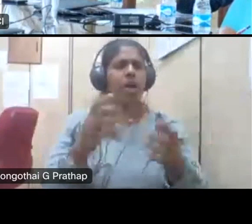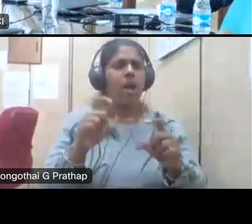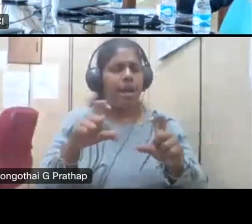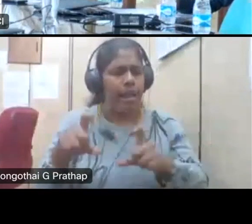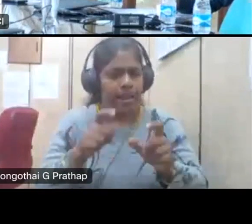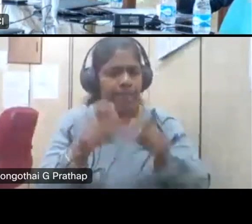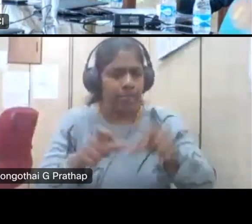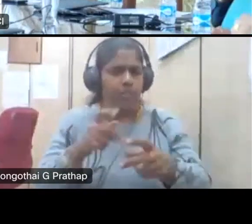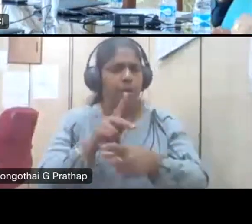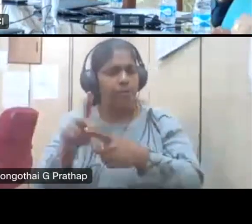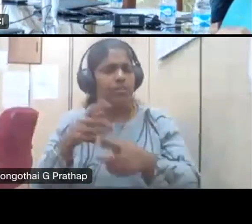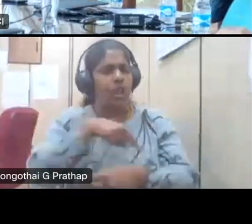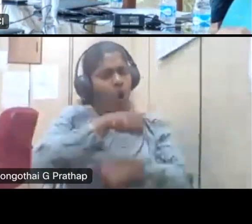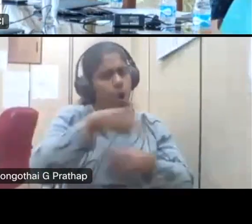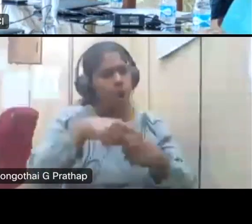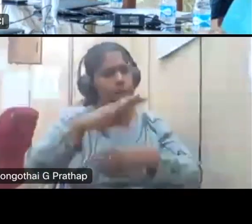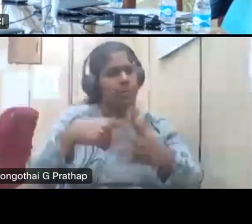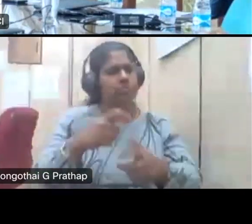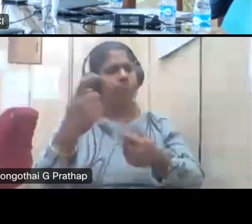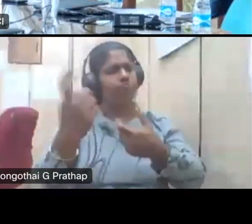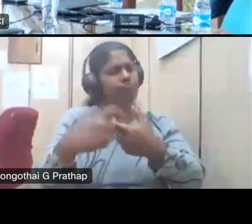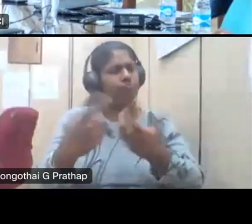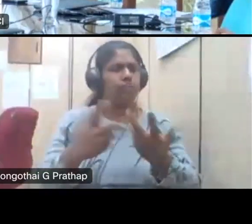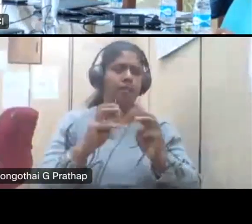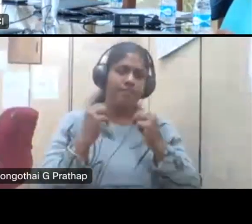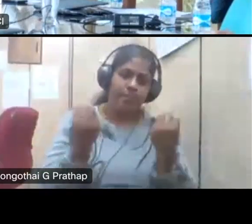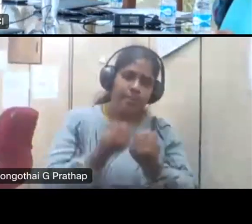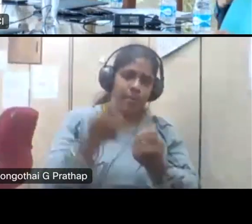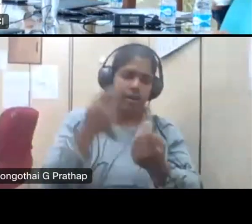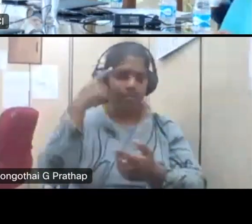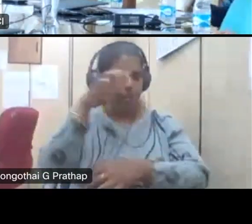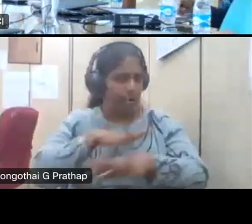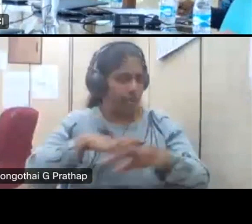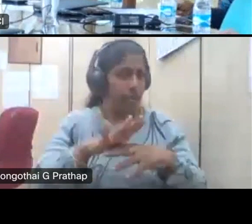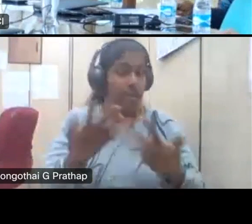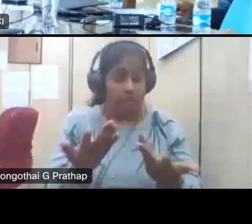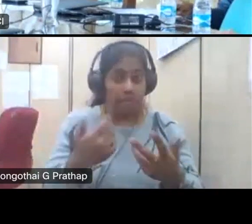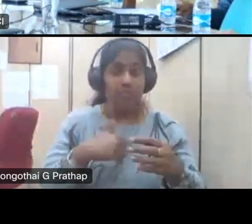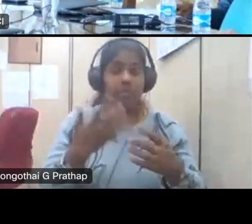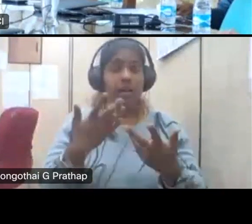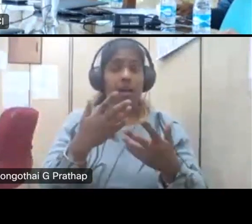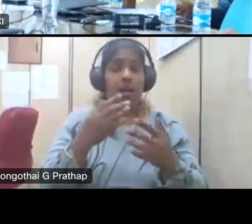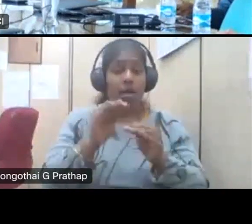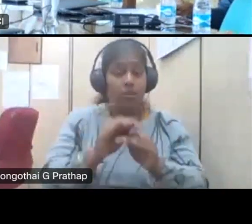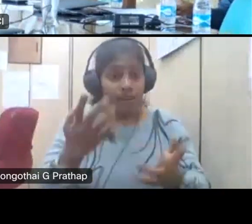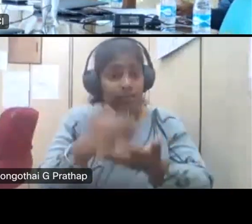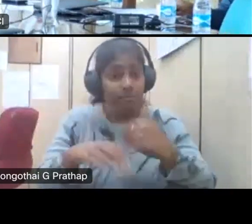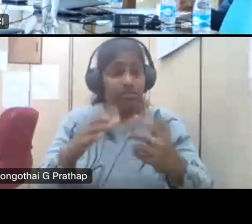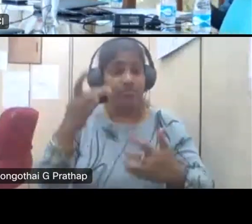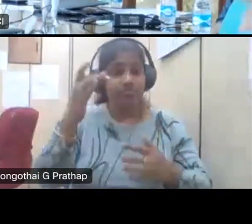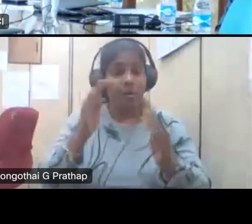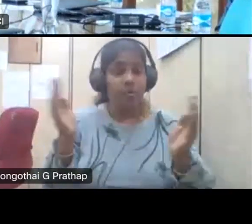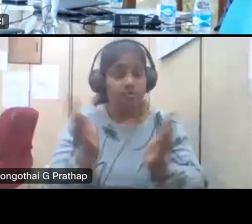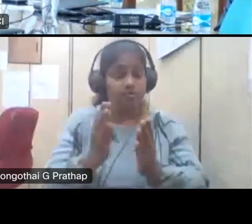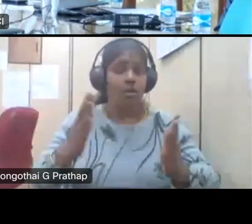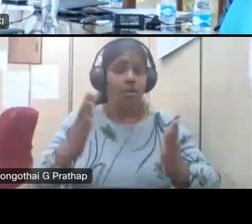आए, हमारे प्रोफेशनल्स भी आए, और मतलब बच्चे भी आए, एडल्ट्स भी आए, वो अपना लिव्ड एक्सपीरियंस भी